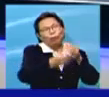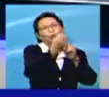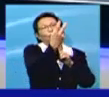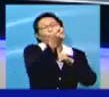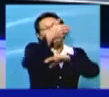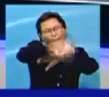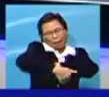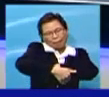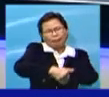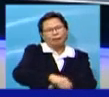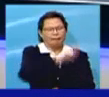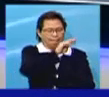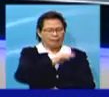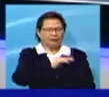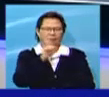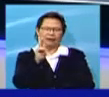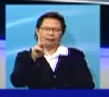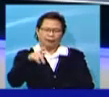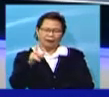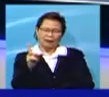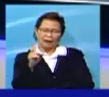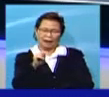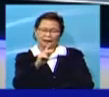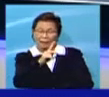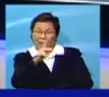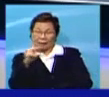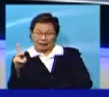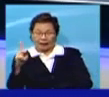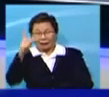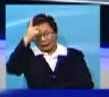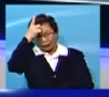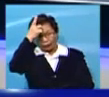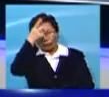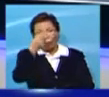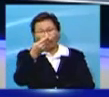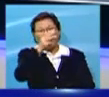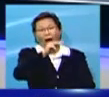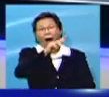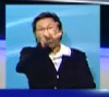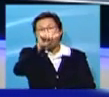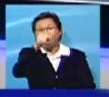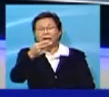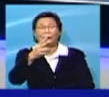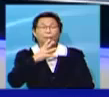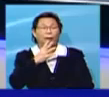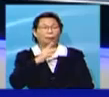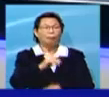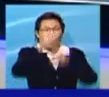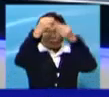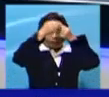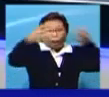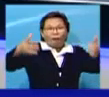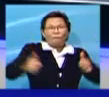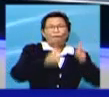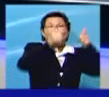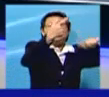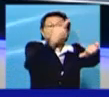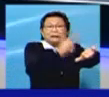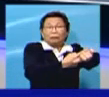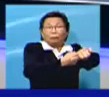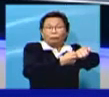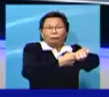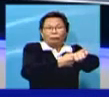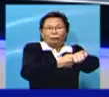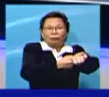12.30 malam. Menteri Perdagangan Dalam Negeri, Koperasi dan Kepenggunaan Datuk Seri Hamzah Zainuddin berkata pengumuman pertama kali untuk